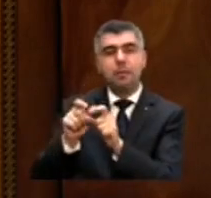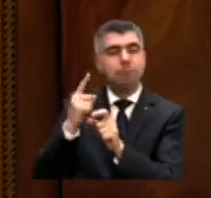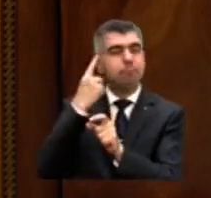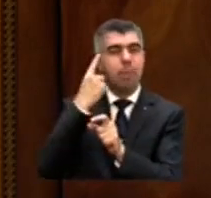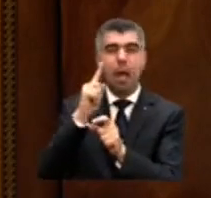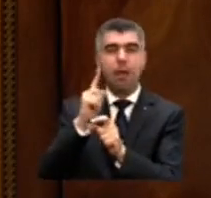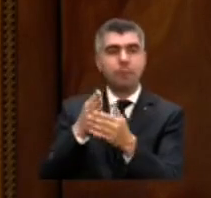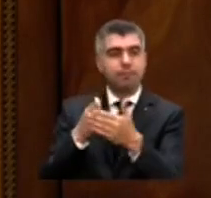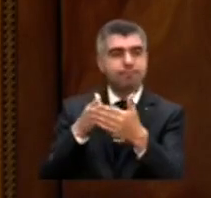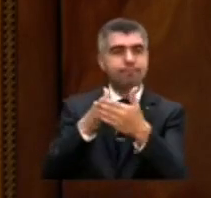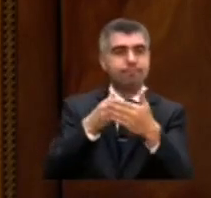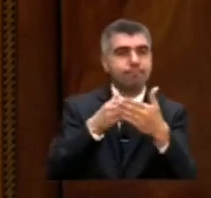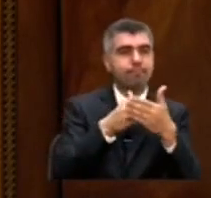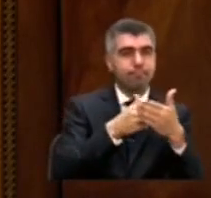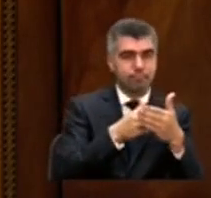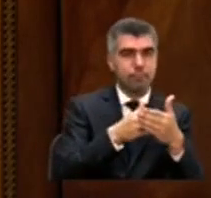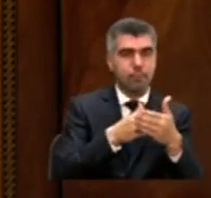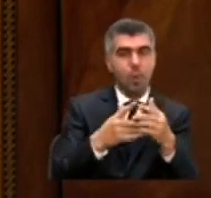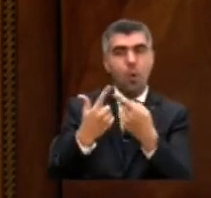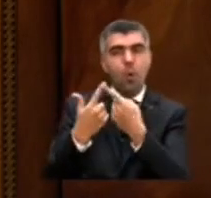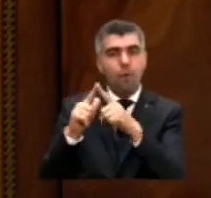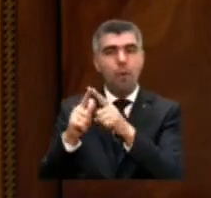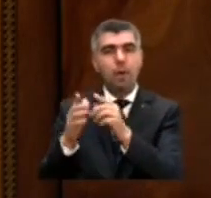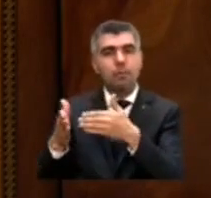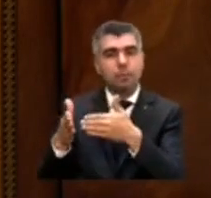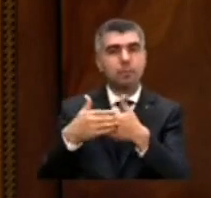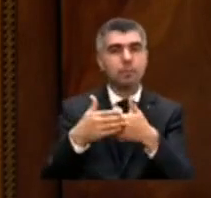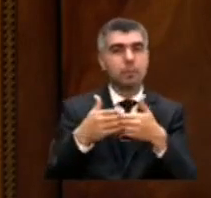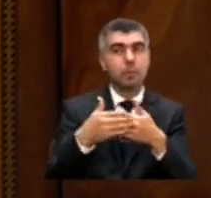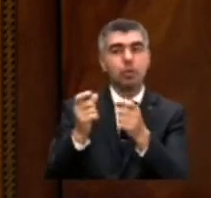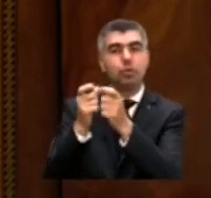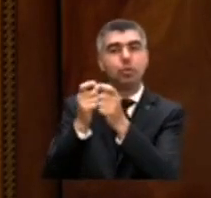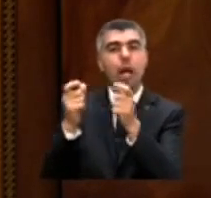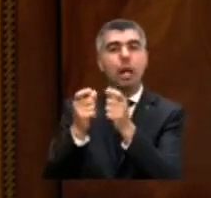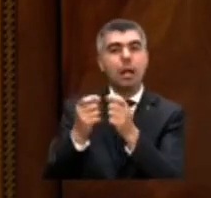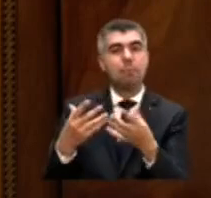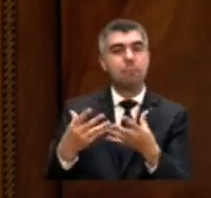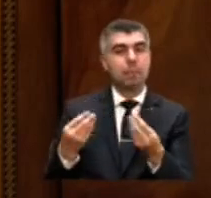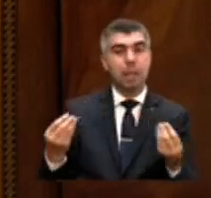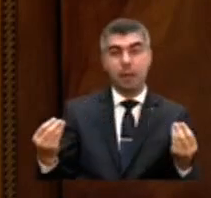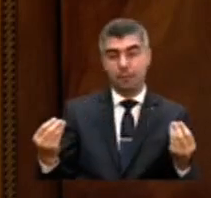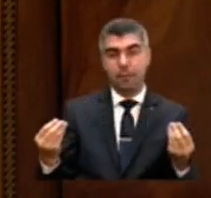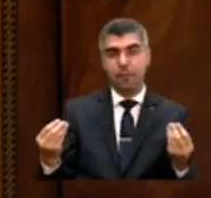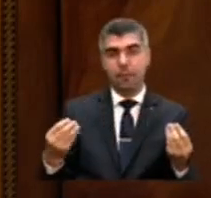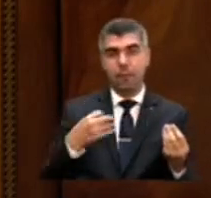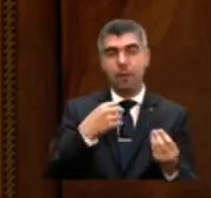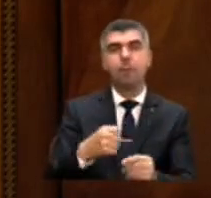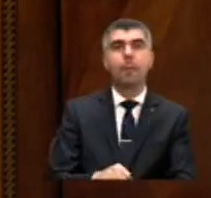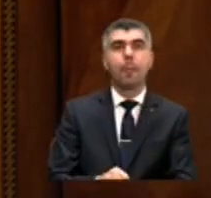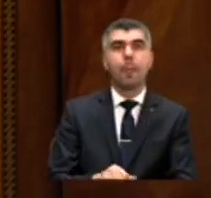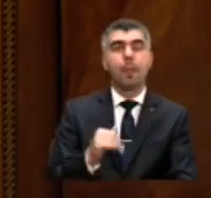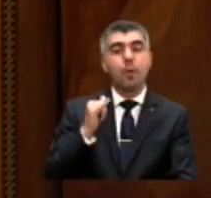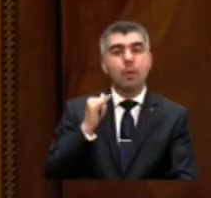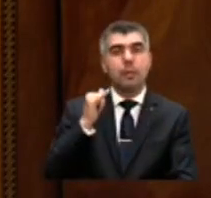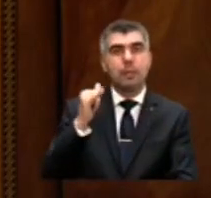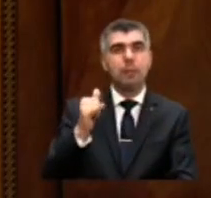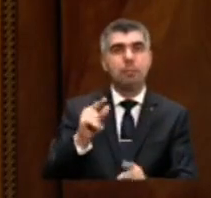وانهارت أنشطة العديد من المقاولات، ولم تتردد الدولة في القيام